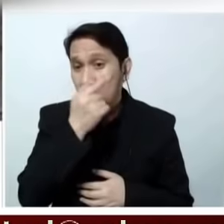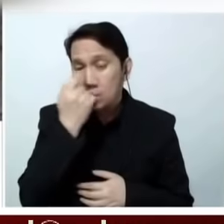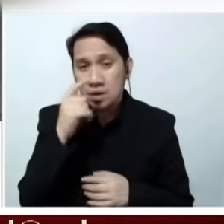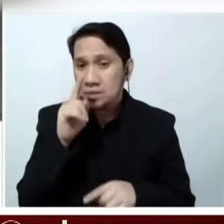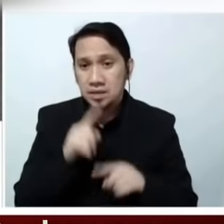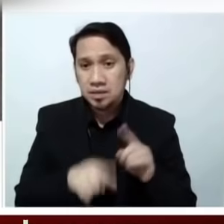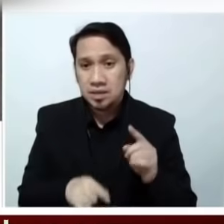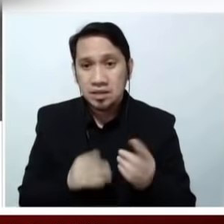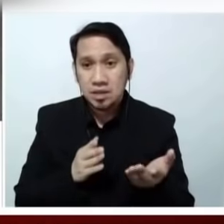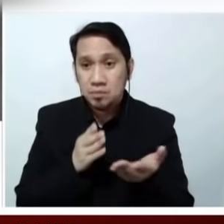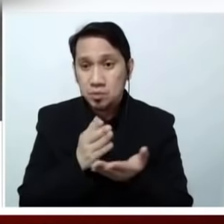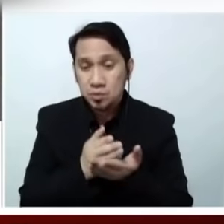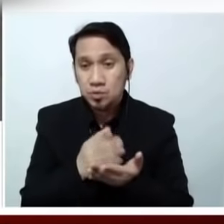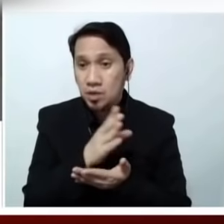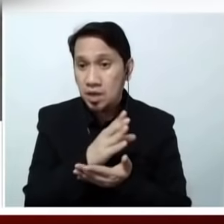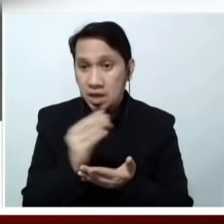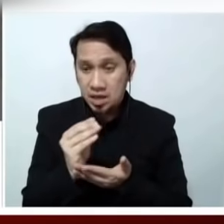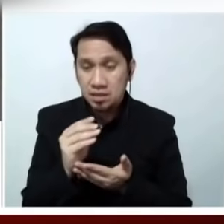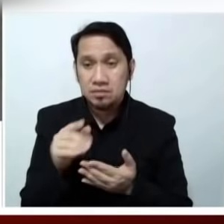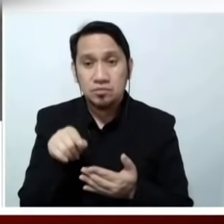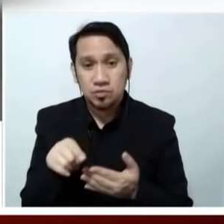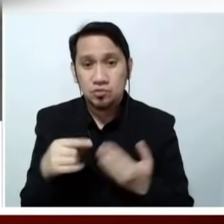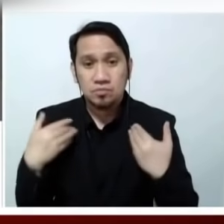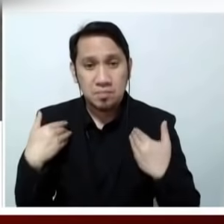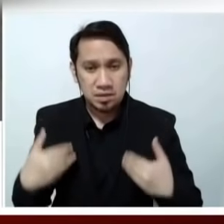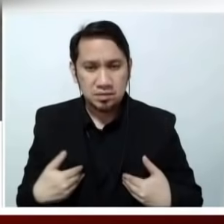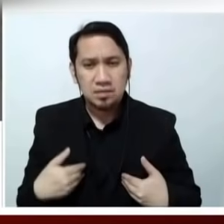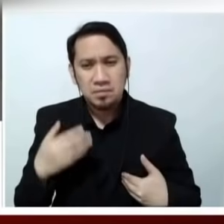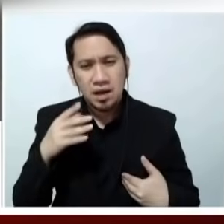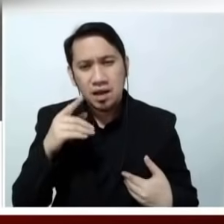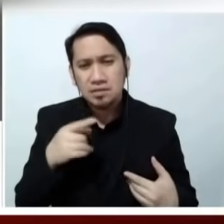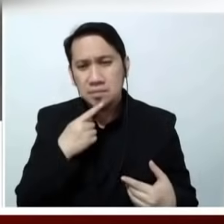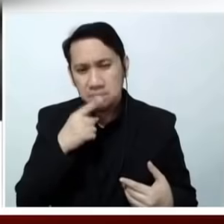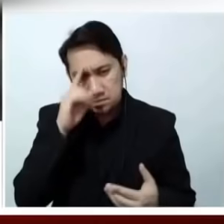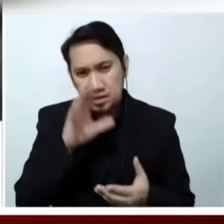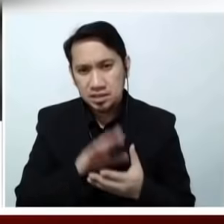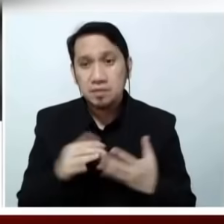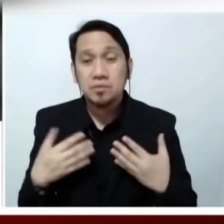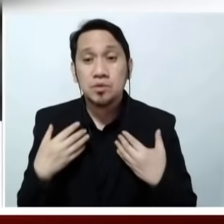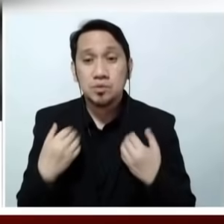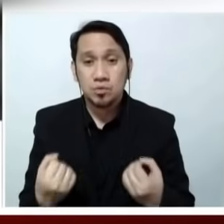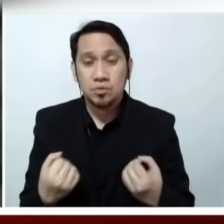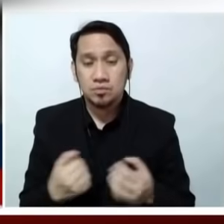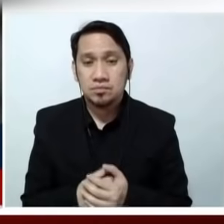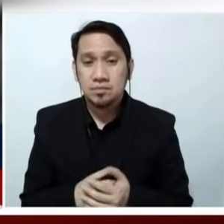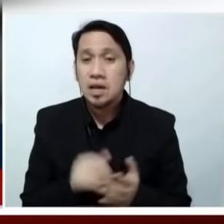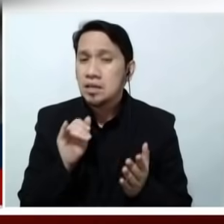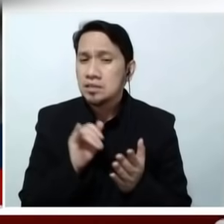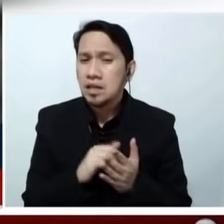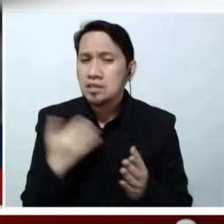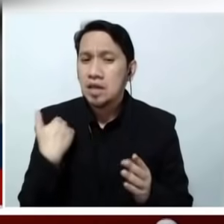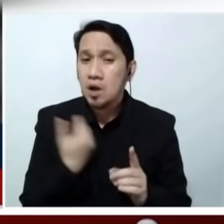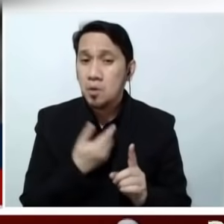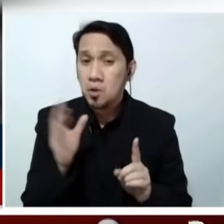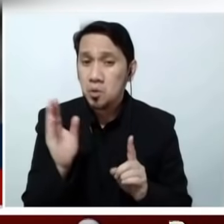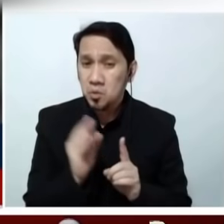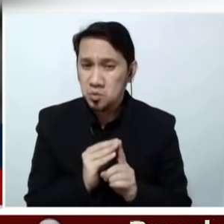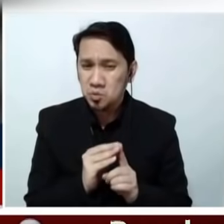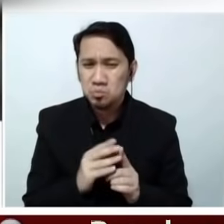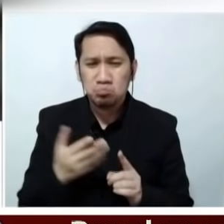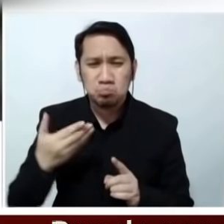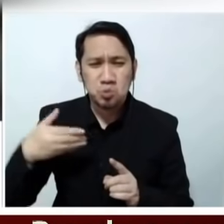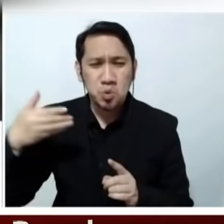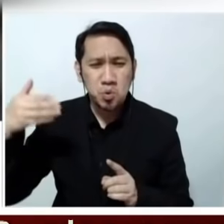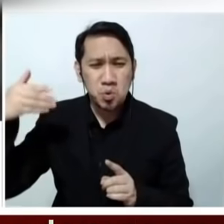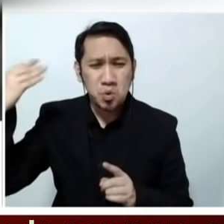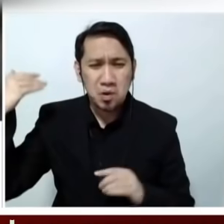dumalaw at malakas pa naman ang kanyang pangangatawan. Yan ang naging tradisyon natin. Buhat ng pinanak tayo na talagang